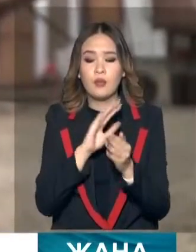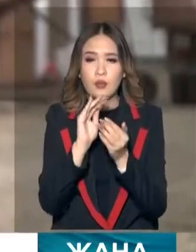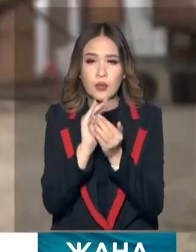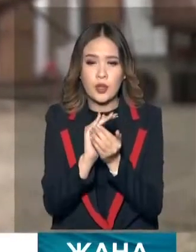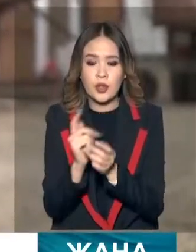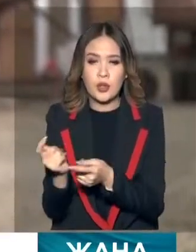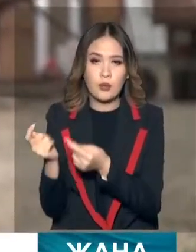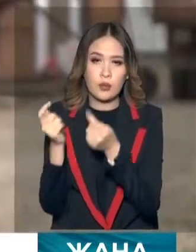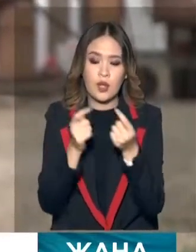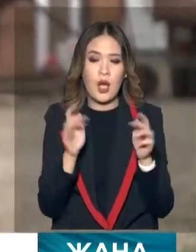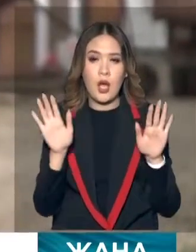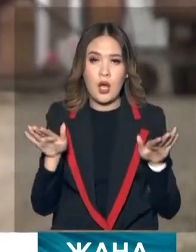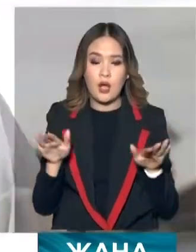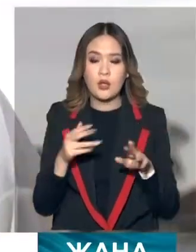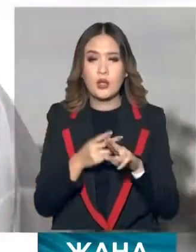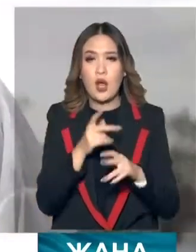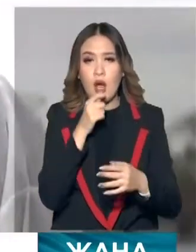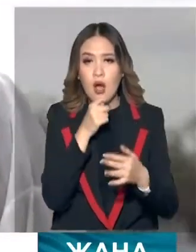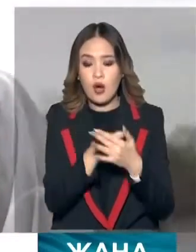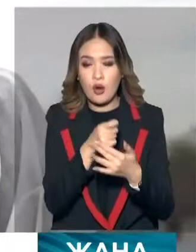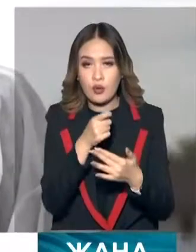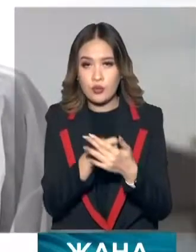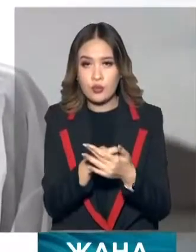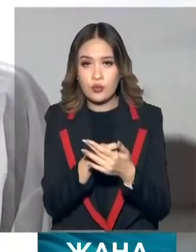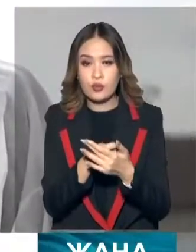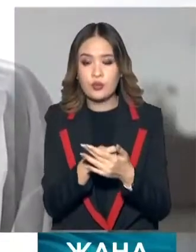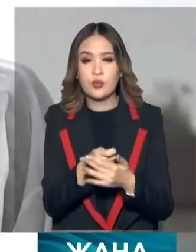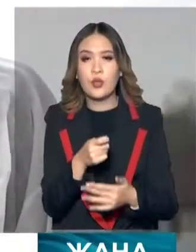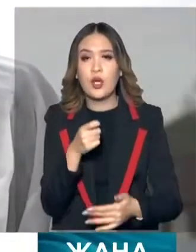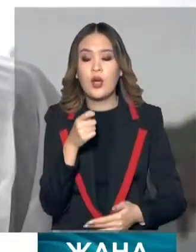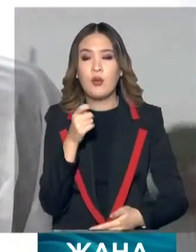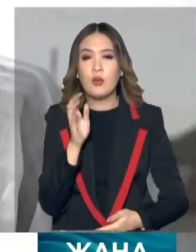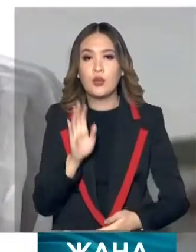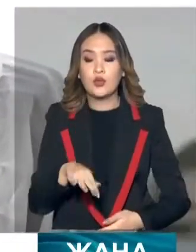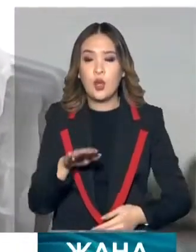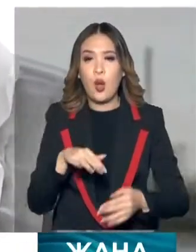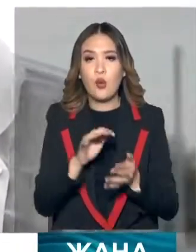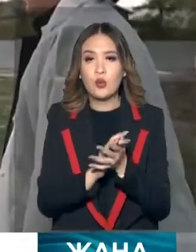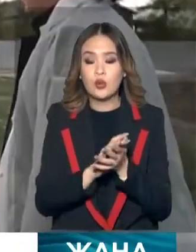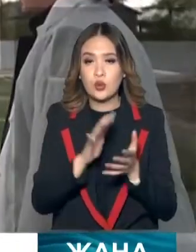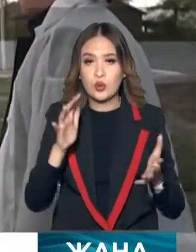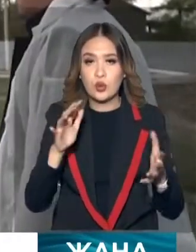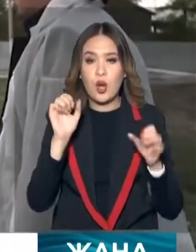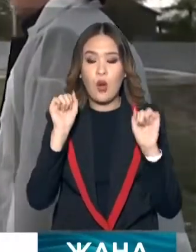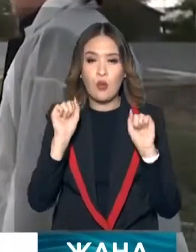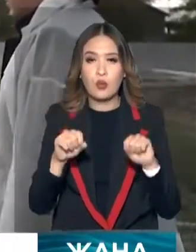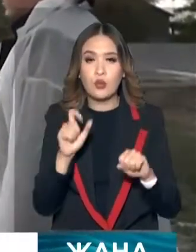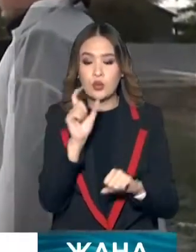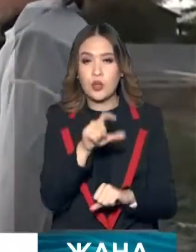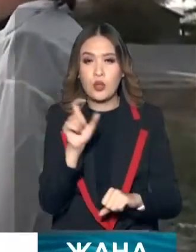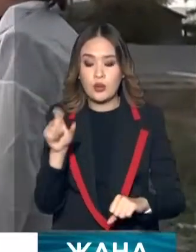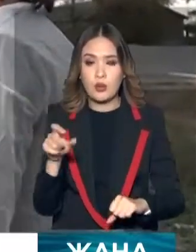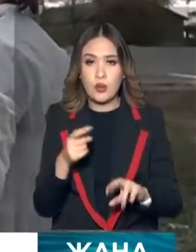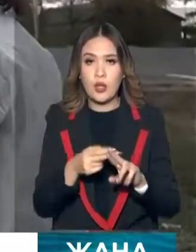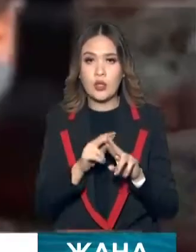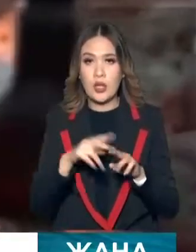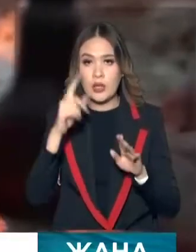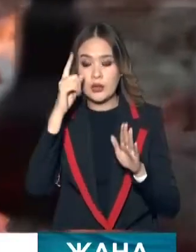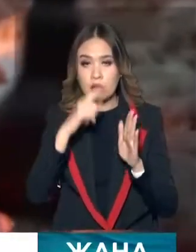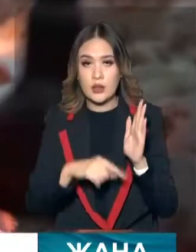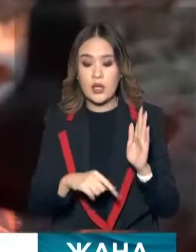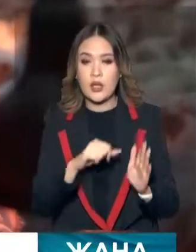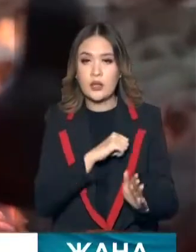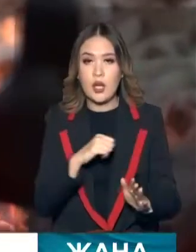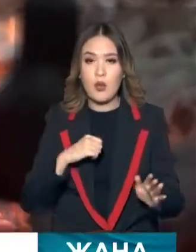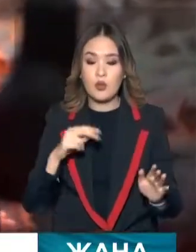келеміз, жемін береміз, сөйінген өсірге мүмкіндік береміз адамдарға. Бізге сеніп, өздерін